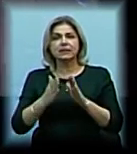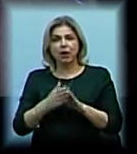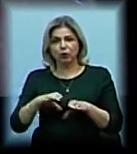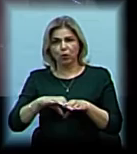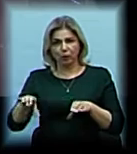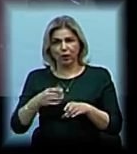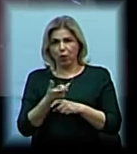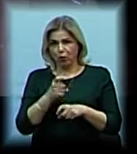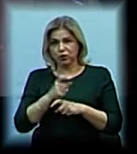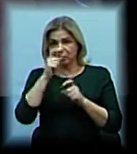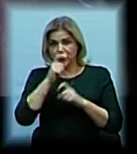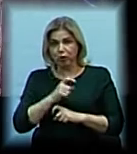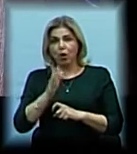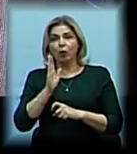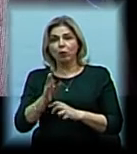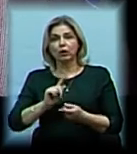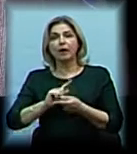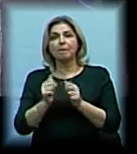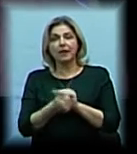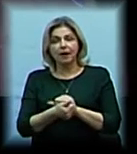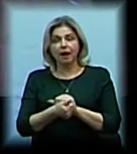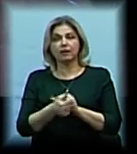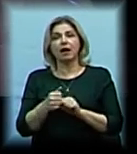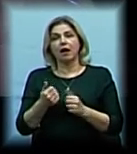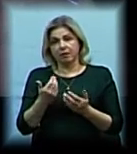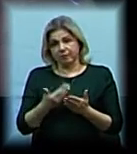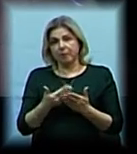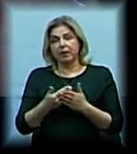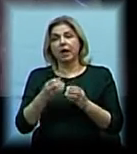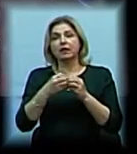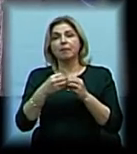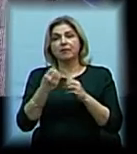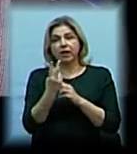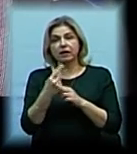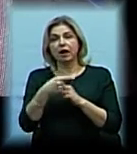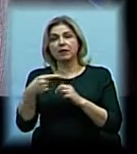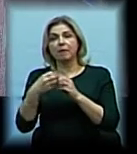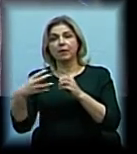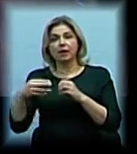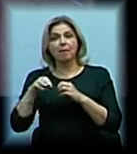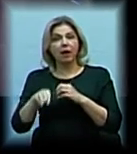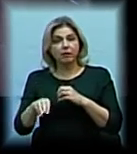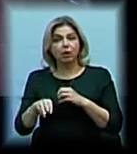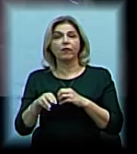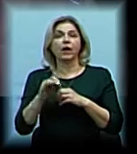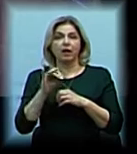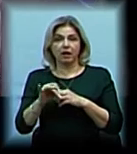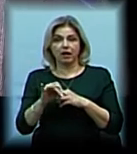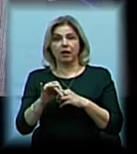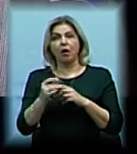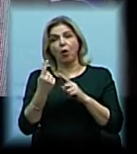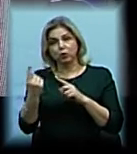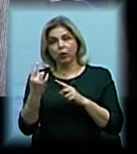незадовільний. Будемо міняти, скоріш за все, біля 12-15 метрів як подавального, так і